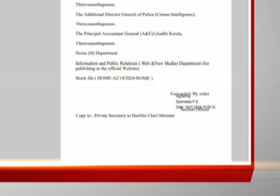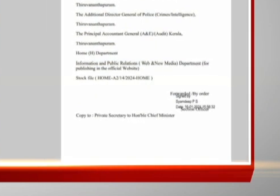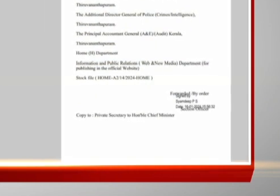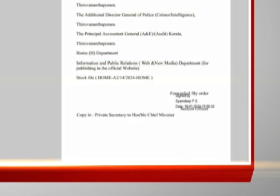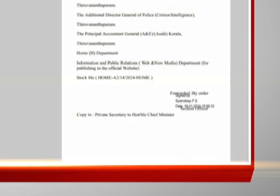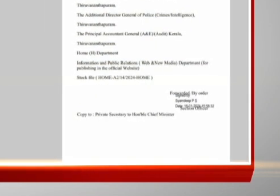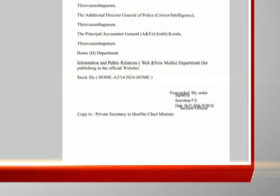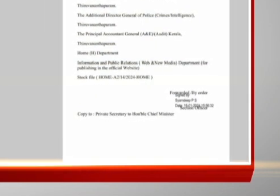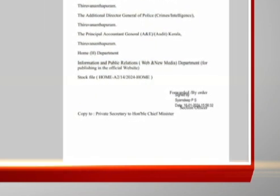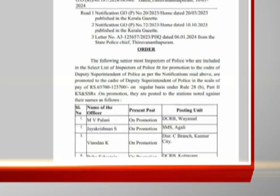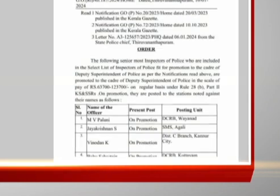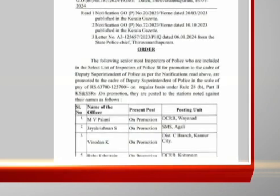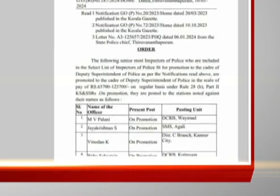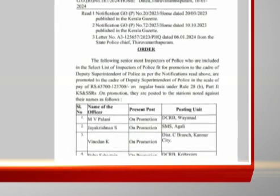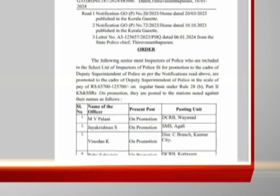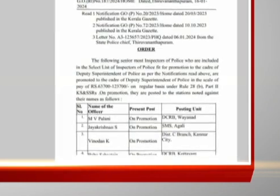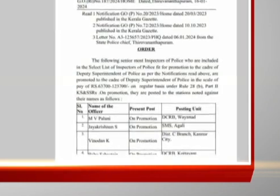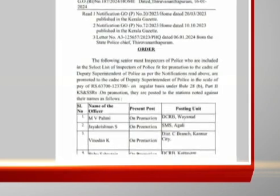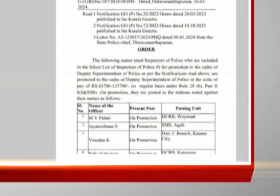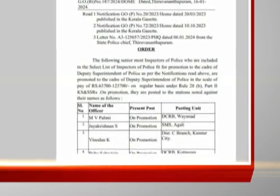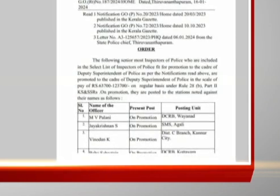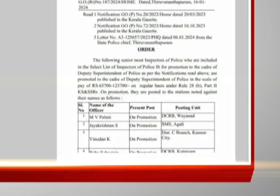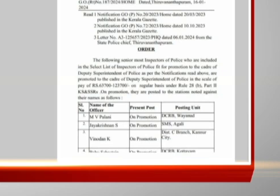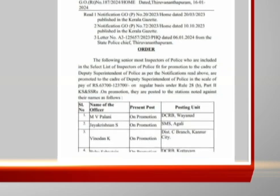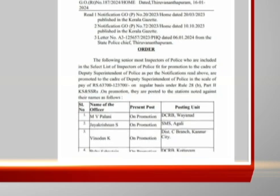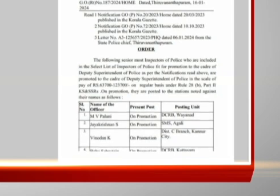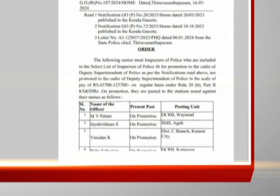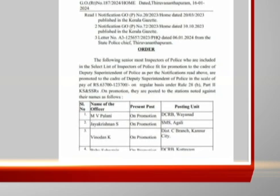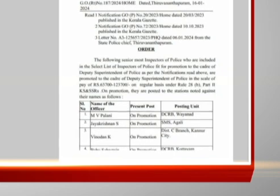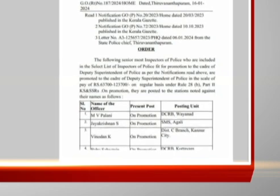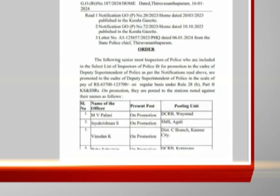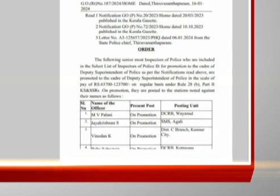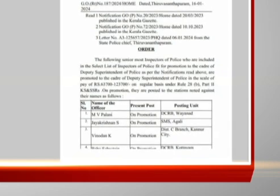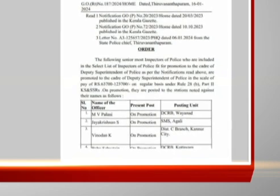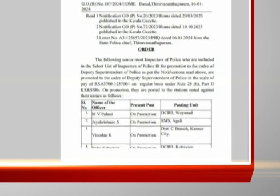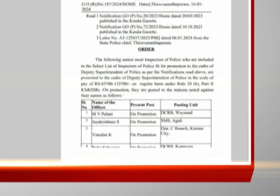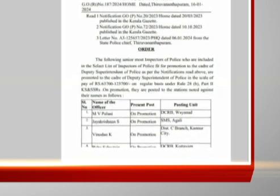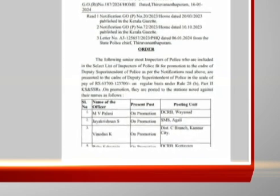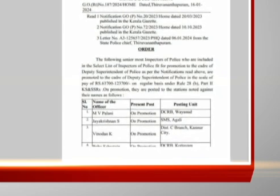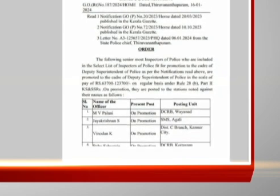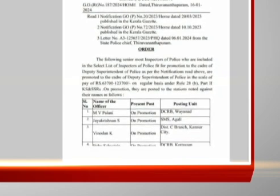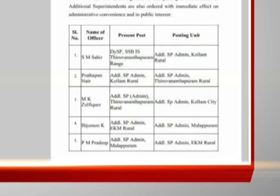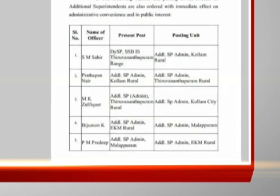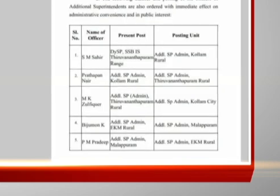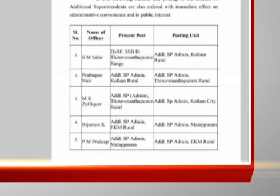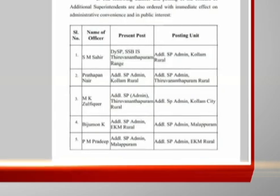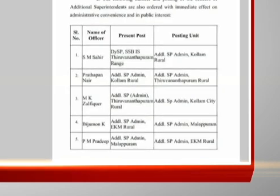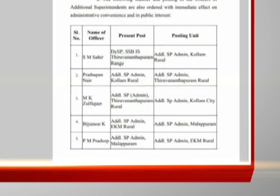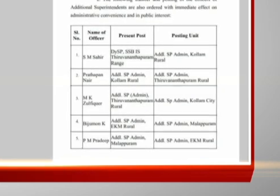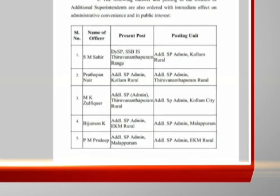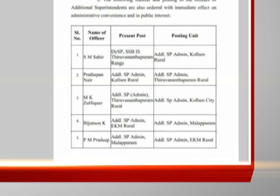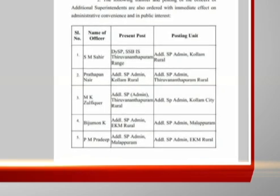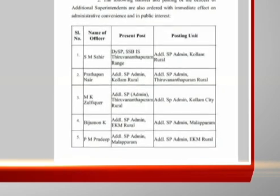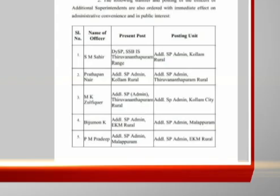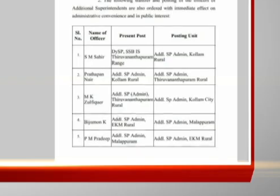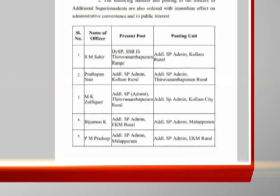ഇത് തെരഞ്ഞെടുപ്പിന്റെ നോട്ടിഫിക്കേഷൻ ഇറങ്ങിക്കഴിഞ്ഞാൽ സാധാരണഗതിയിൽ നടപ്പിലാക്കേണ്ട, അല്ലെങ്കിൽ തെരഞ്ഞെടുപ്പ് കമ്മീഷന്റെ